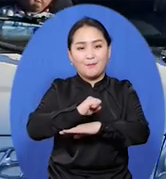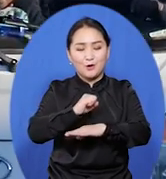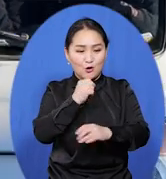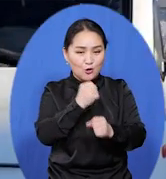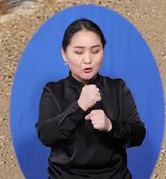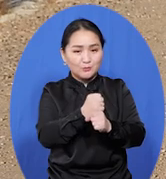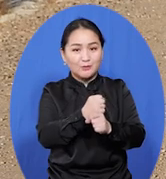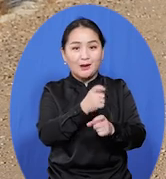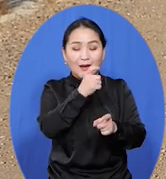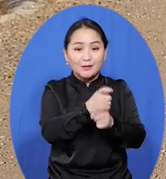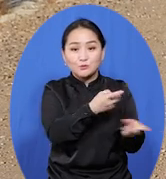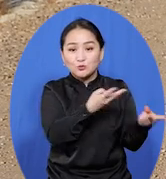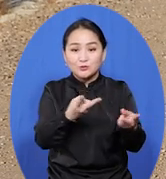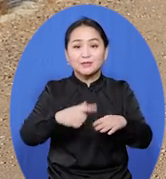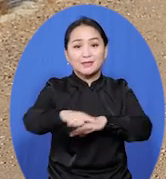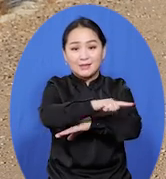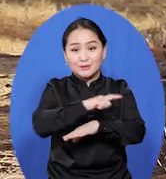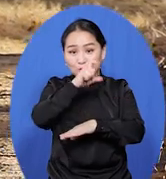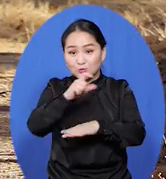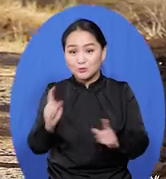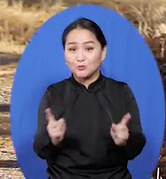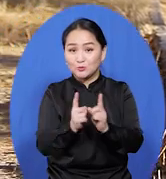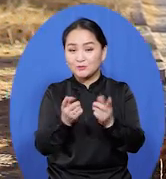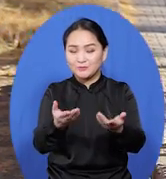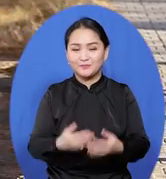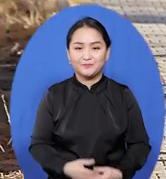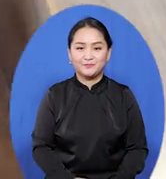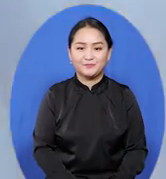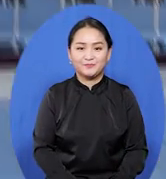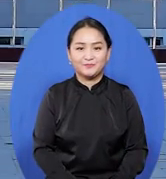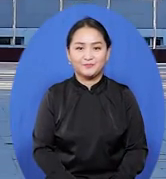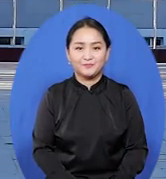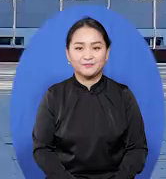халамж үйлчилгээний газрын хамт олонтой та бүгдийг уулзъя.